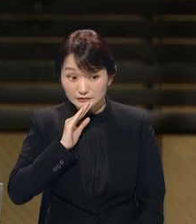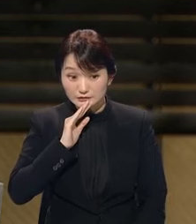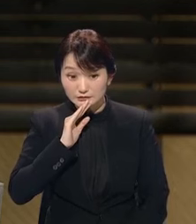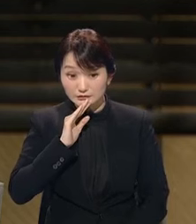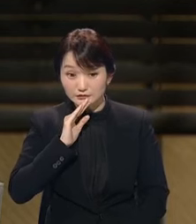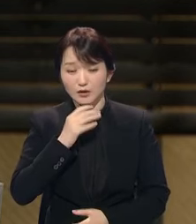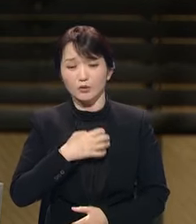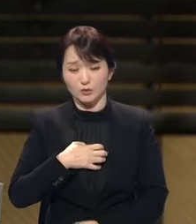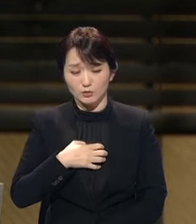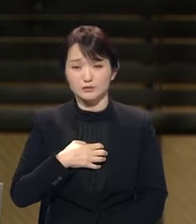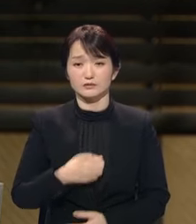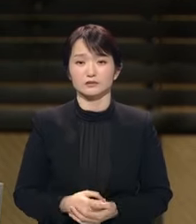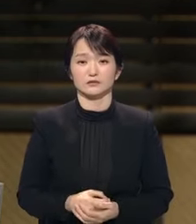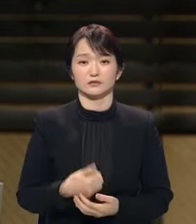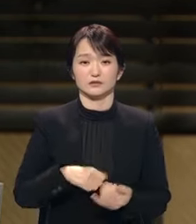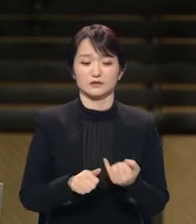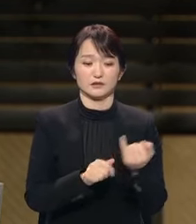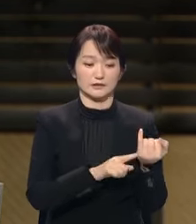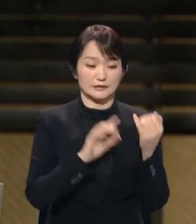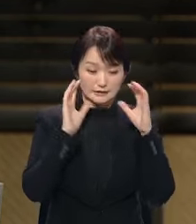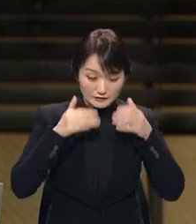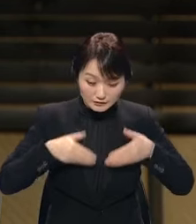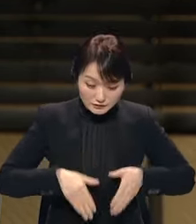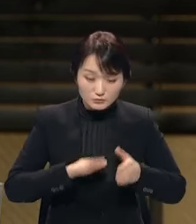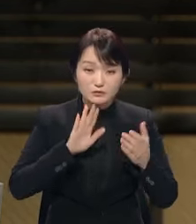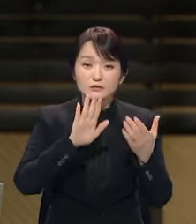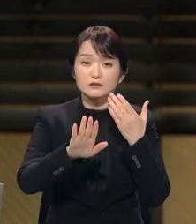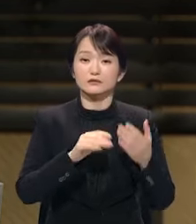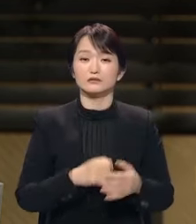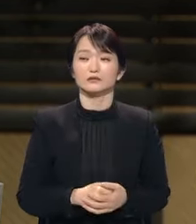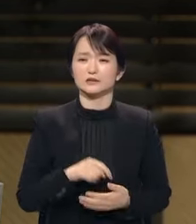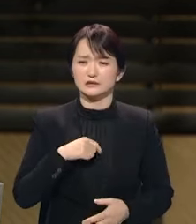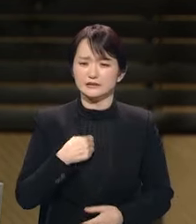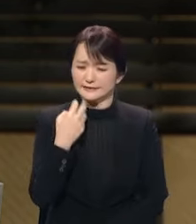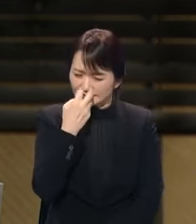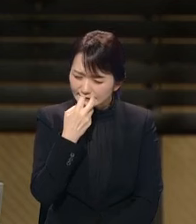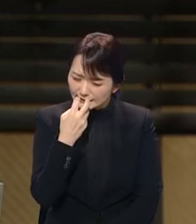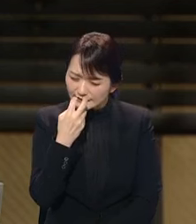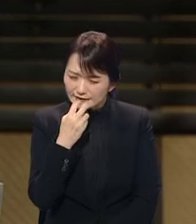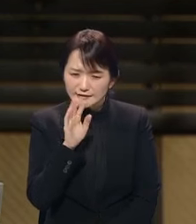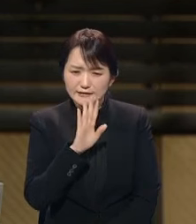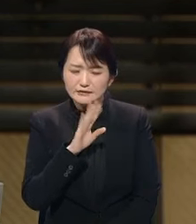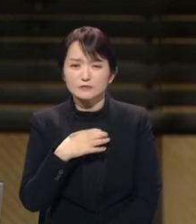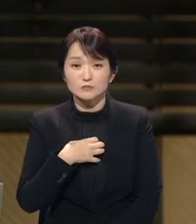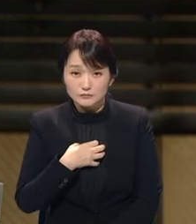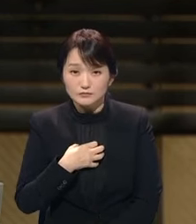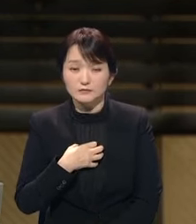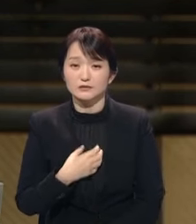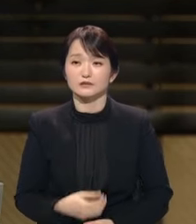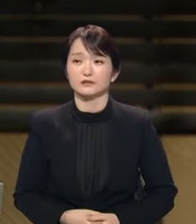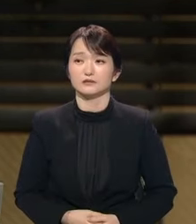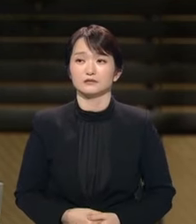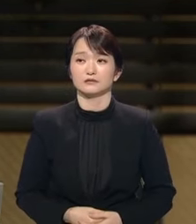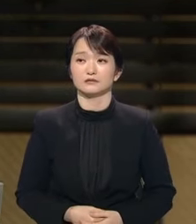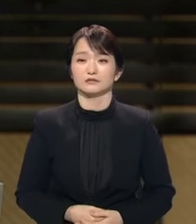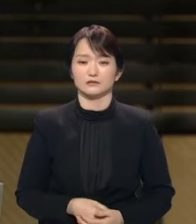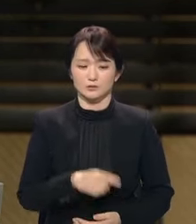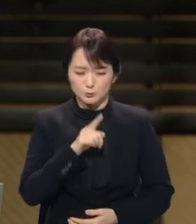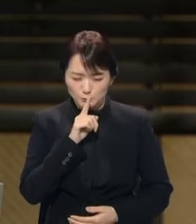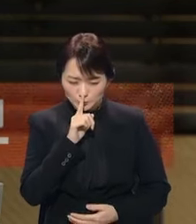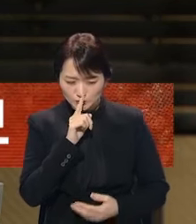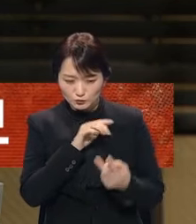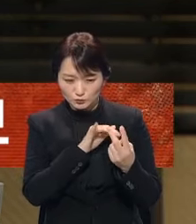돼서 예를 들어서 며느리가 아이를 출산하고 나서 정말 너무 자기 관리를 안 한다는 것 때문에 걱정이 된다면 뭐 넌지시 조용히